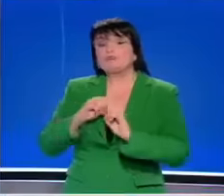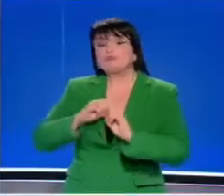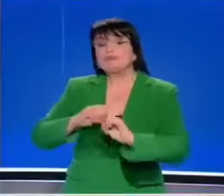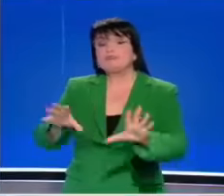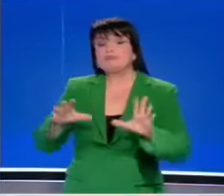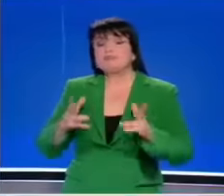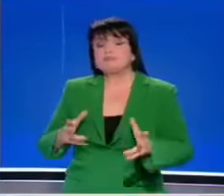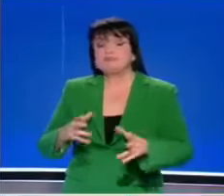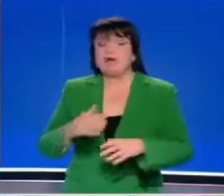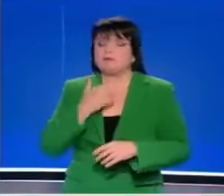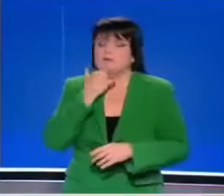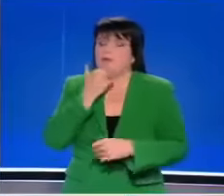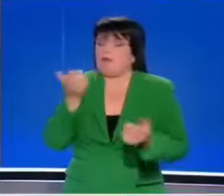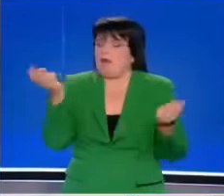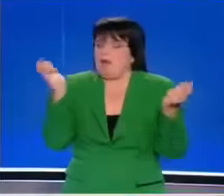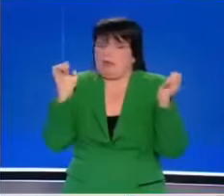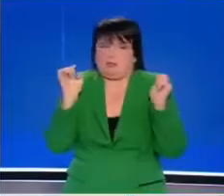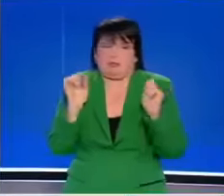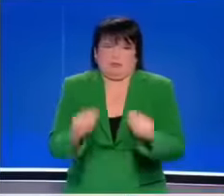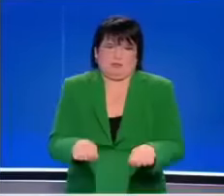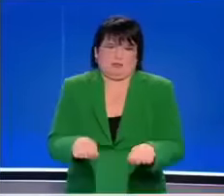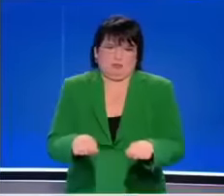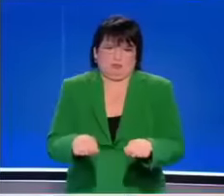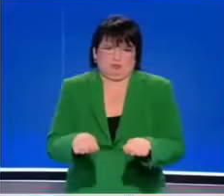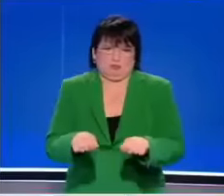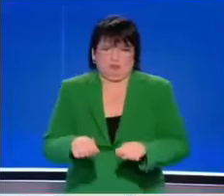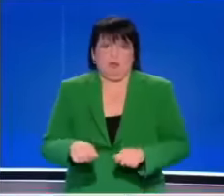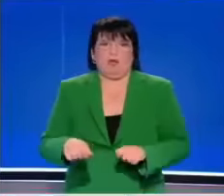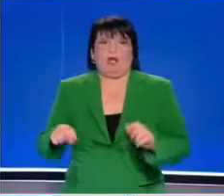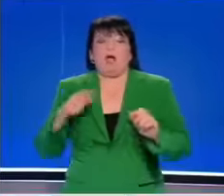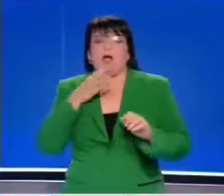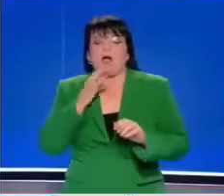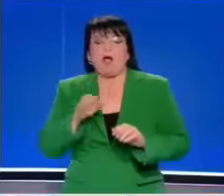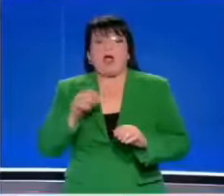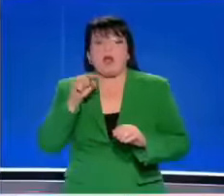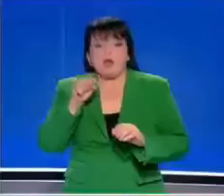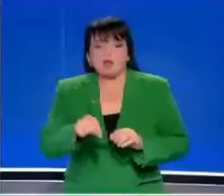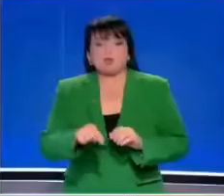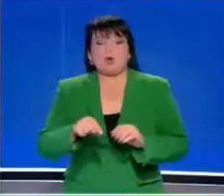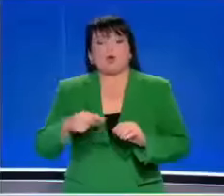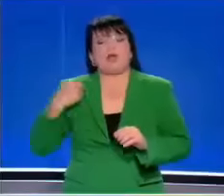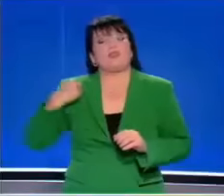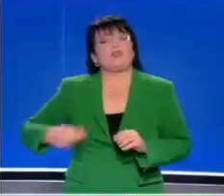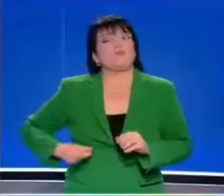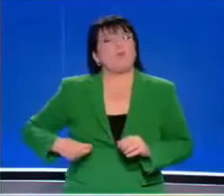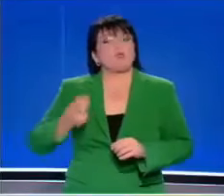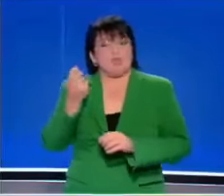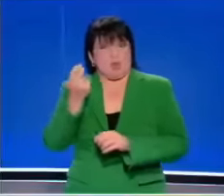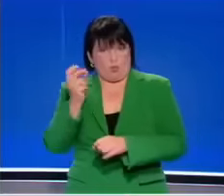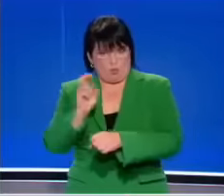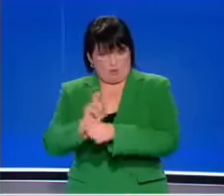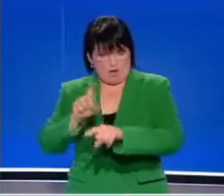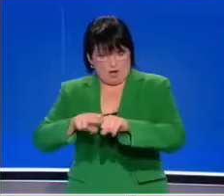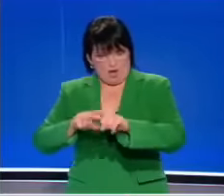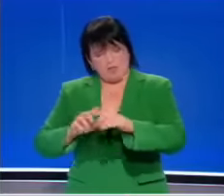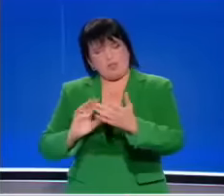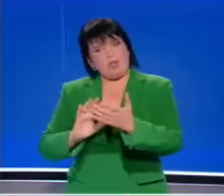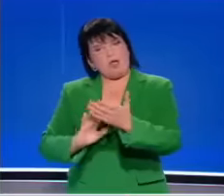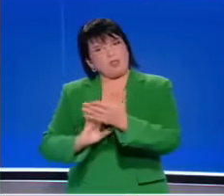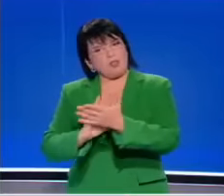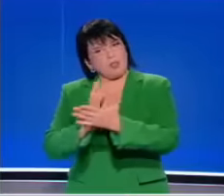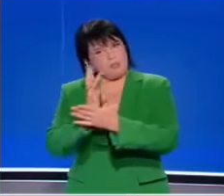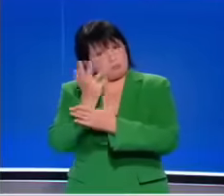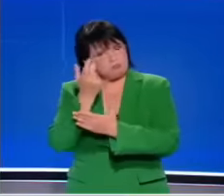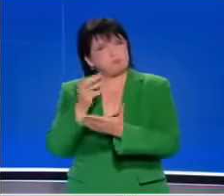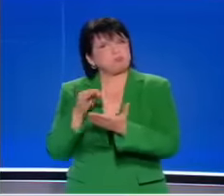αγορές δεν ισχύει αυτό αντιθέτως ς βελτιώνουμε τα δημοσιονομικά της χώρας επειδή αυτό το οποίο θα